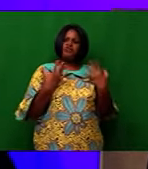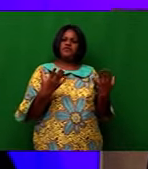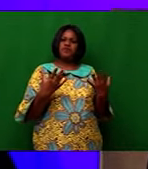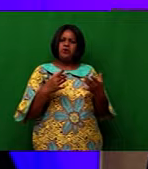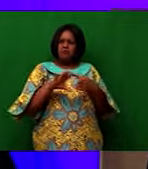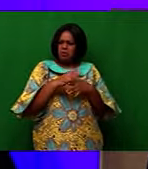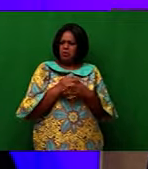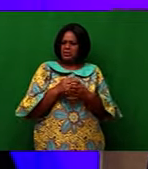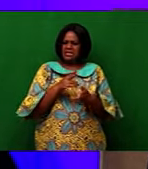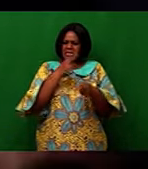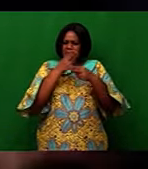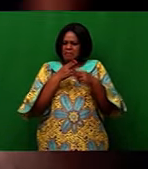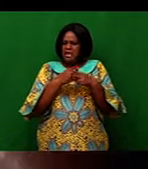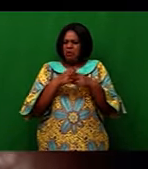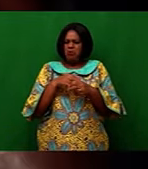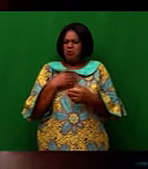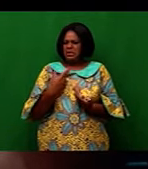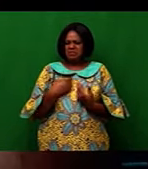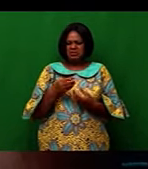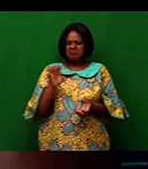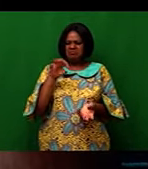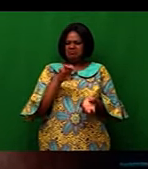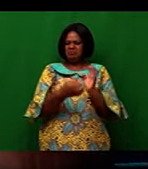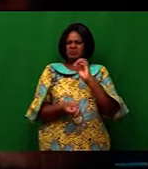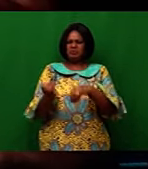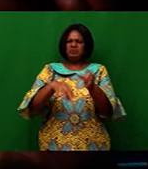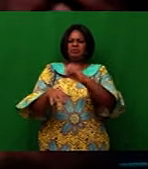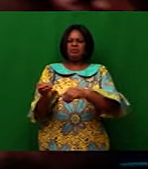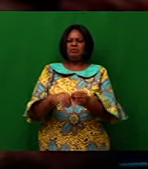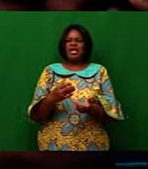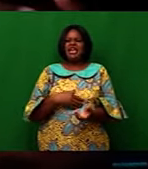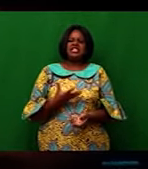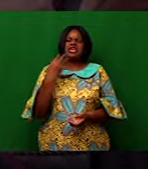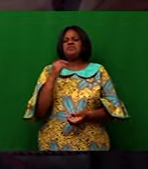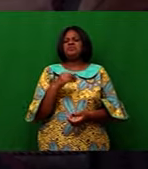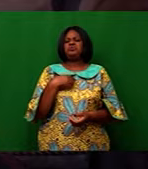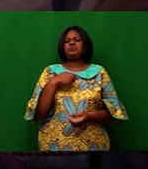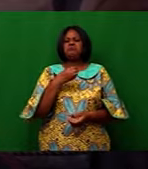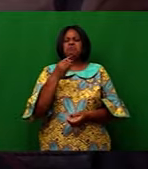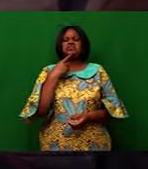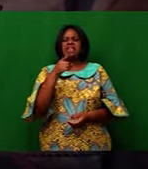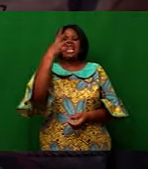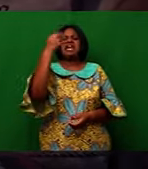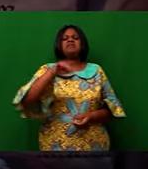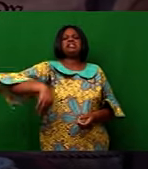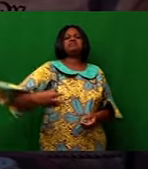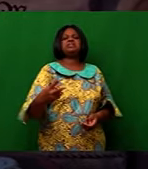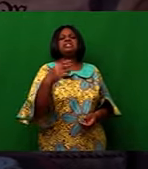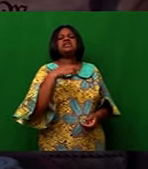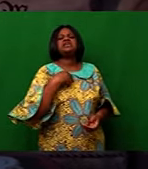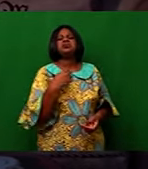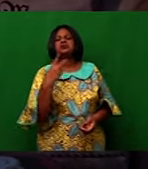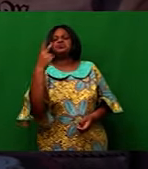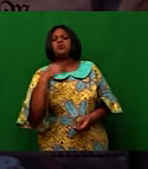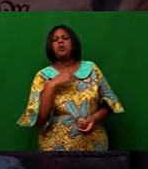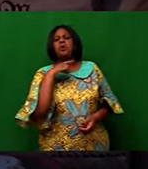haridi kuzoswa richipare pamberi mashoko makukuta ari kuteerwa Muchidimbu mwana wenyika yemangwana